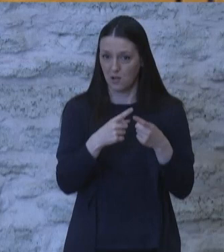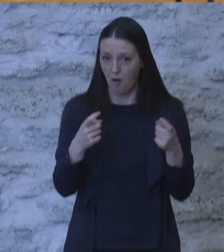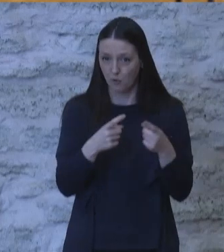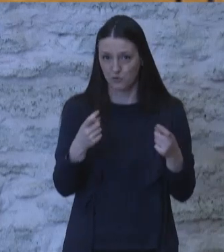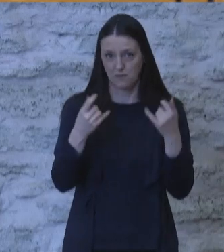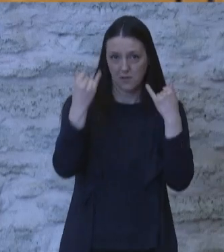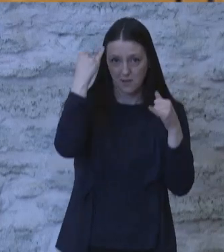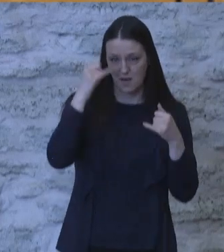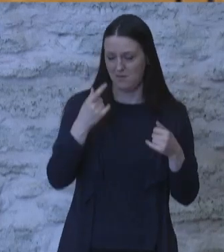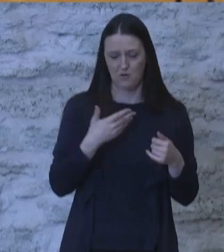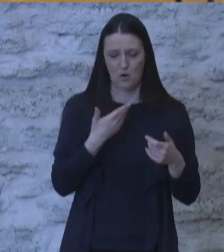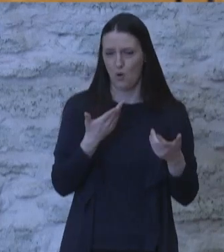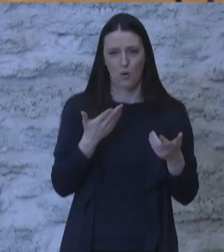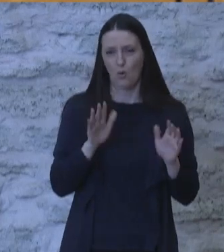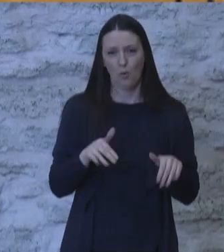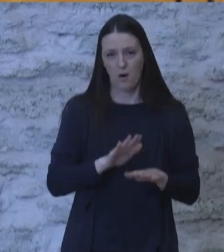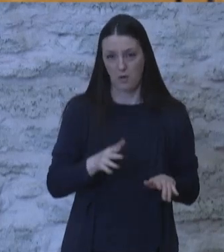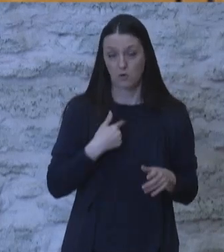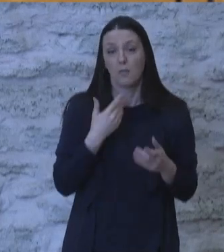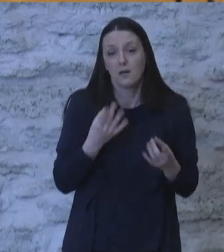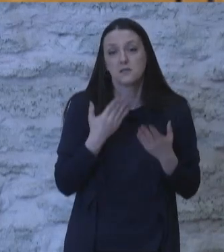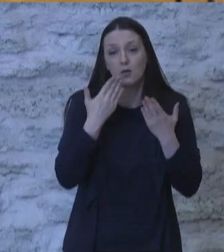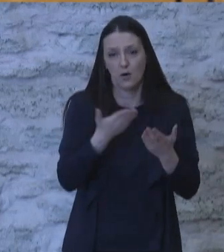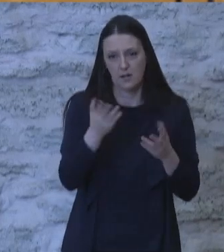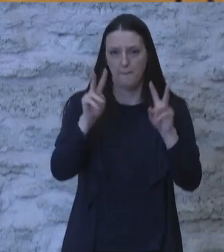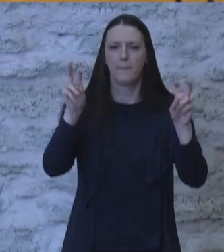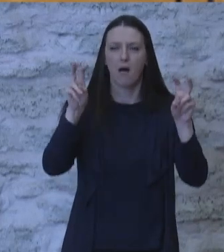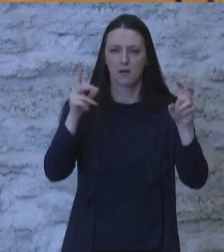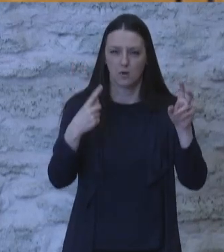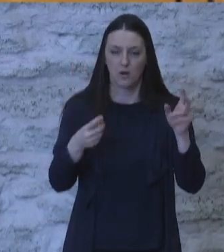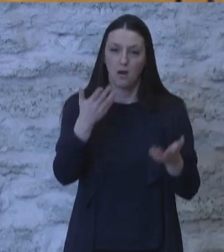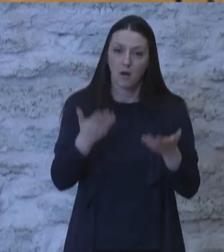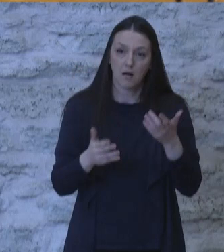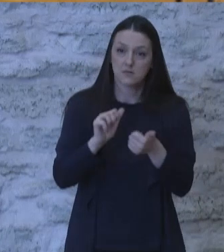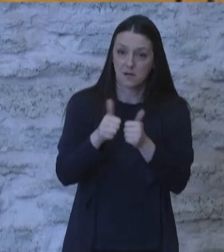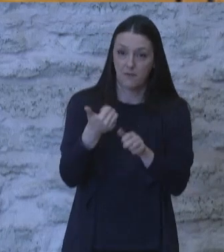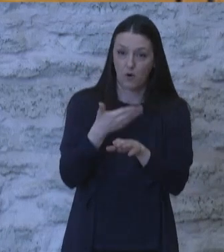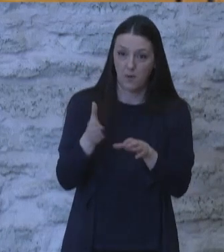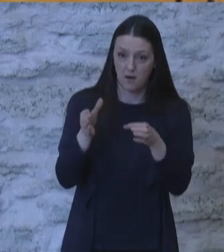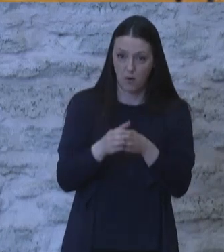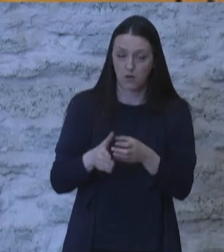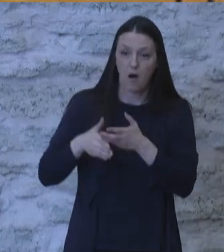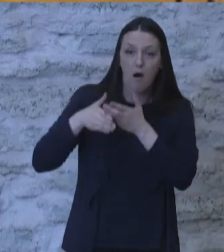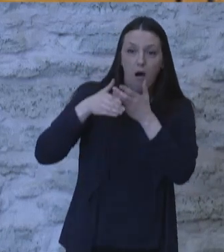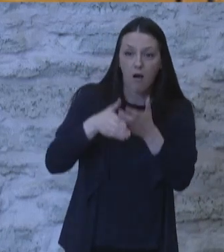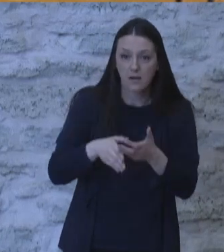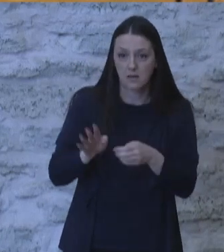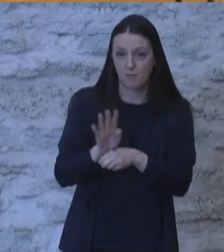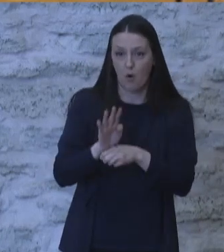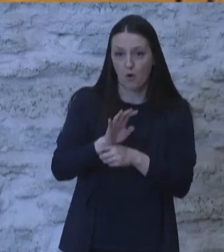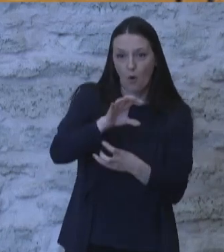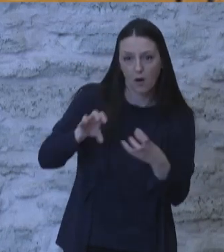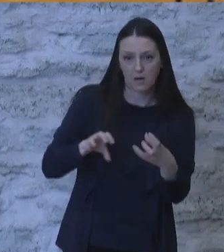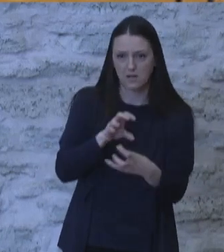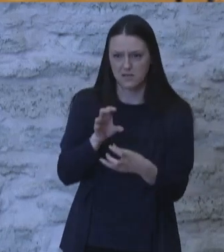täiesti lubamatu. Loen ette sitaadid. Pealgiri. Kas reformi erakond aitab korona kriisile teadlikult